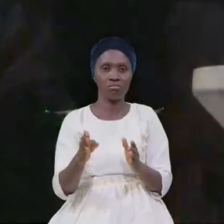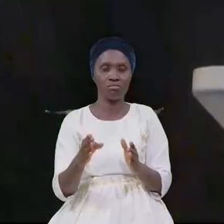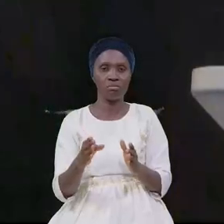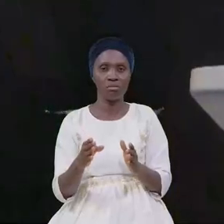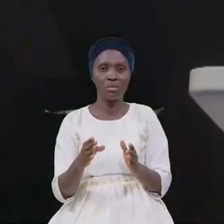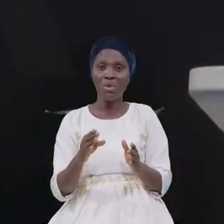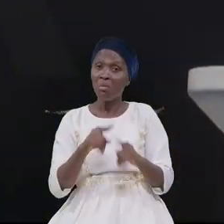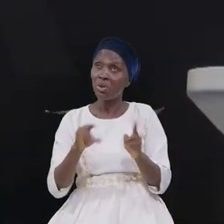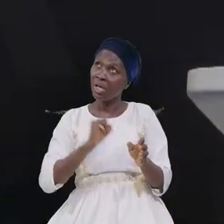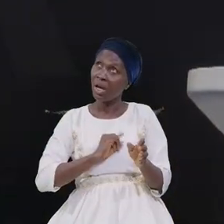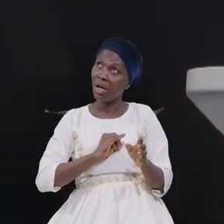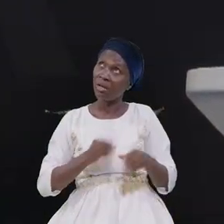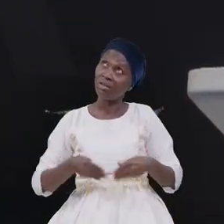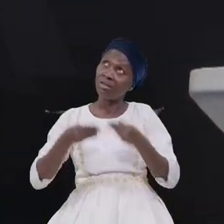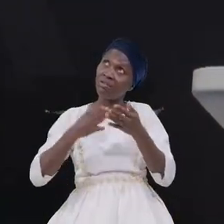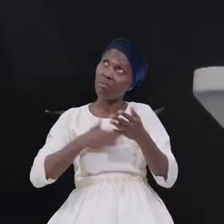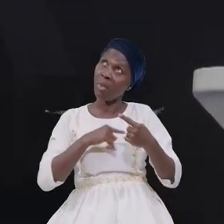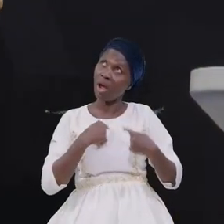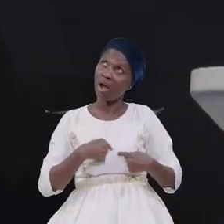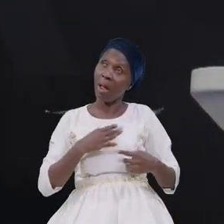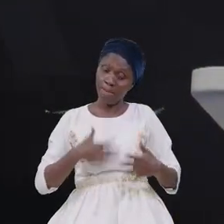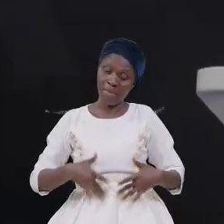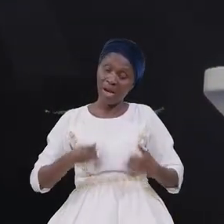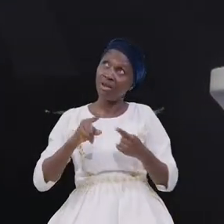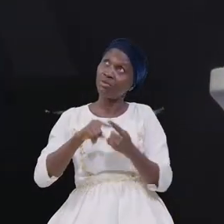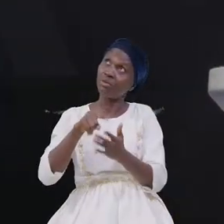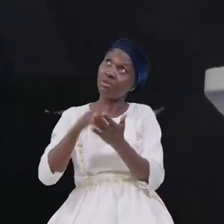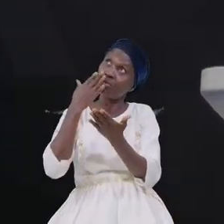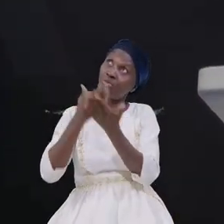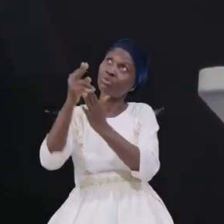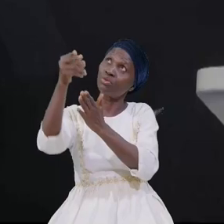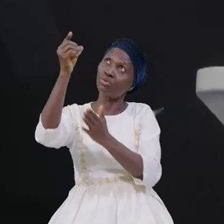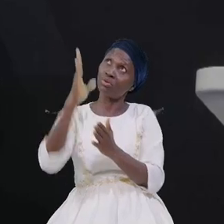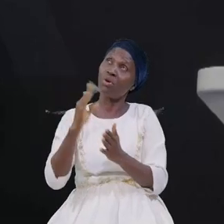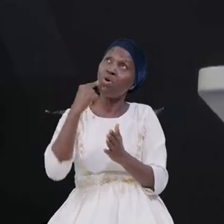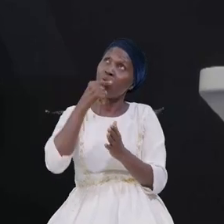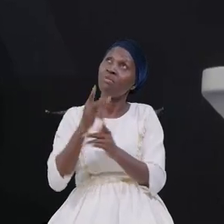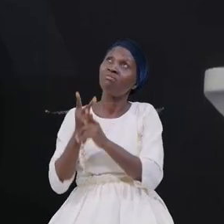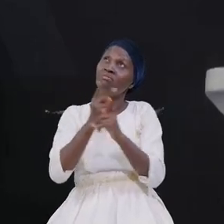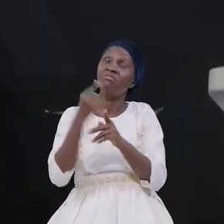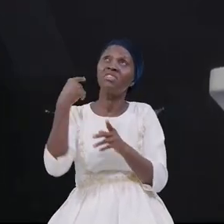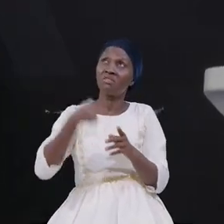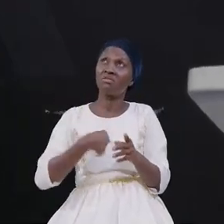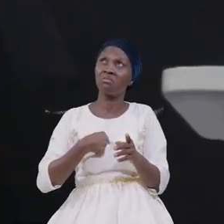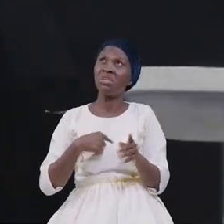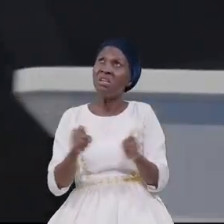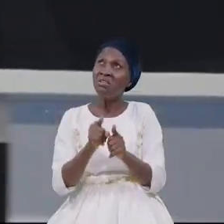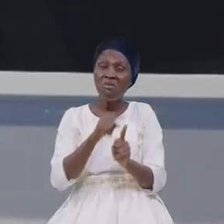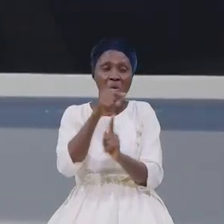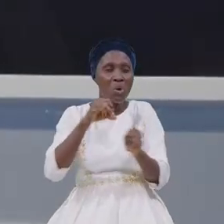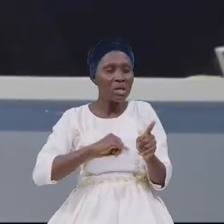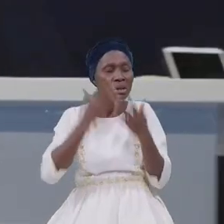cœur, ma vie au bon Dieu qui prend soin de moi. Même lorsque je ne le connaissais